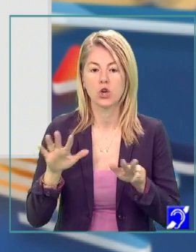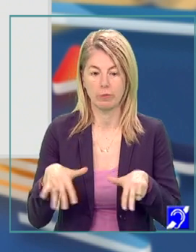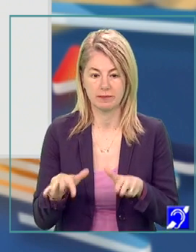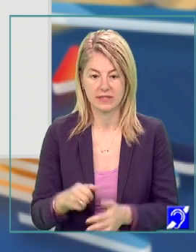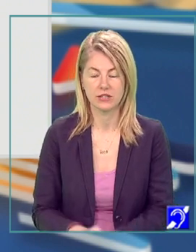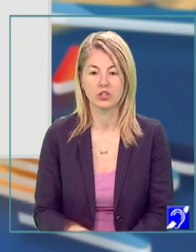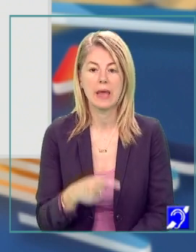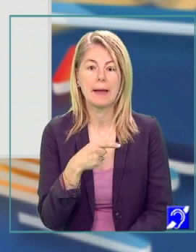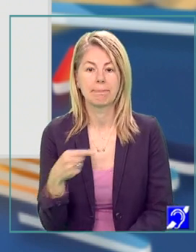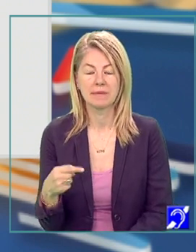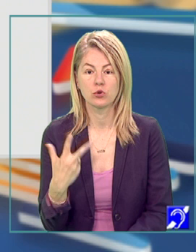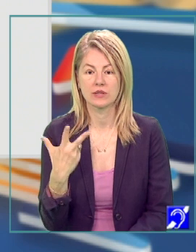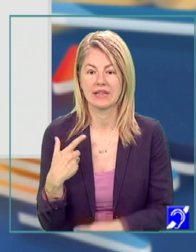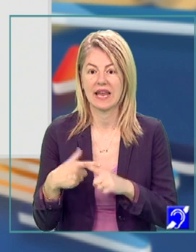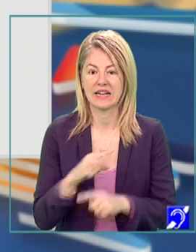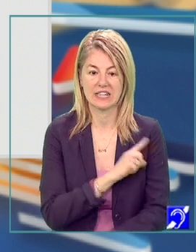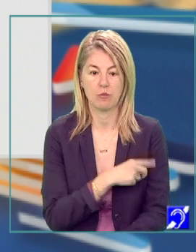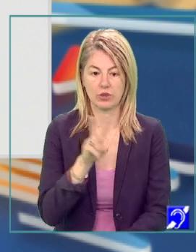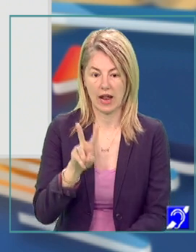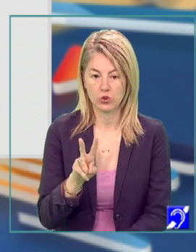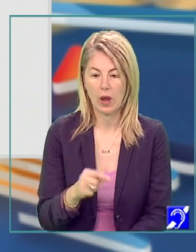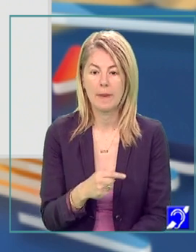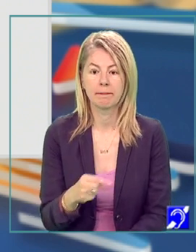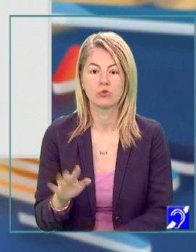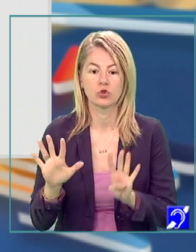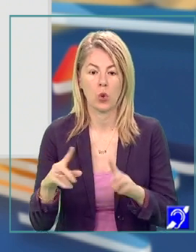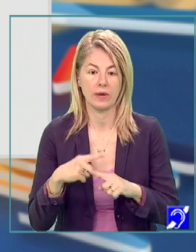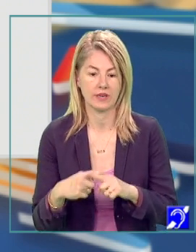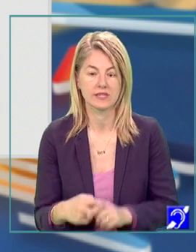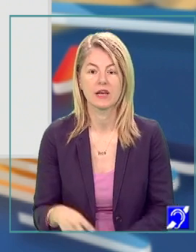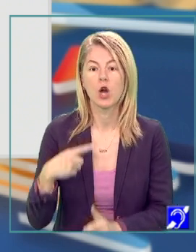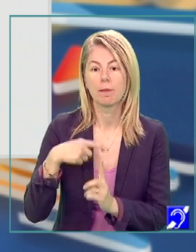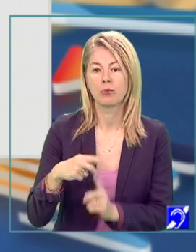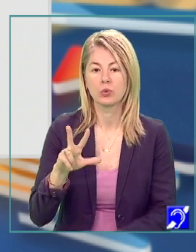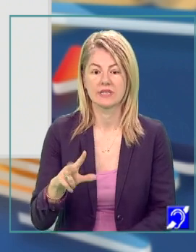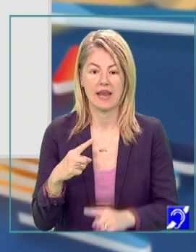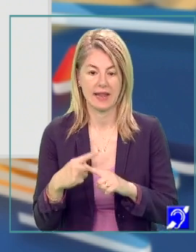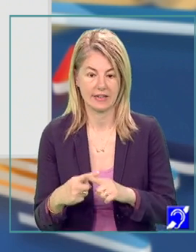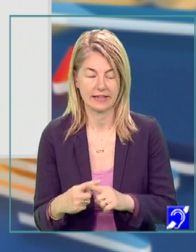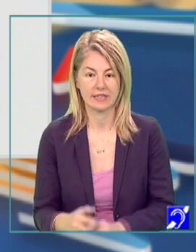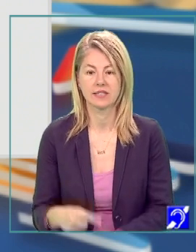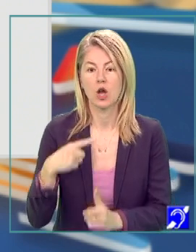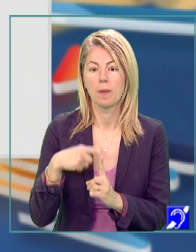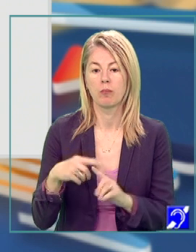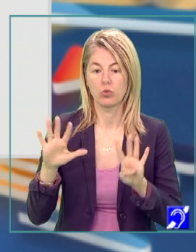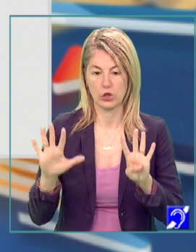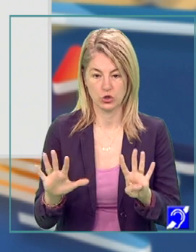plus 18 minus 3x pătrat minus 9x plus